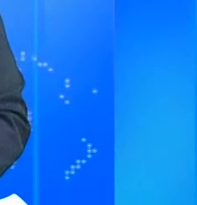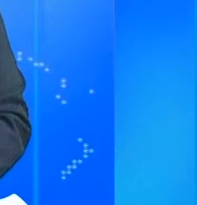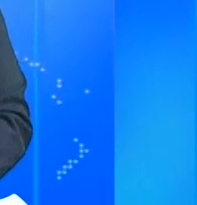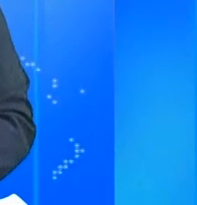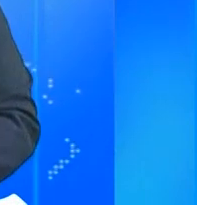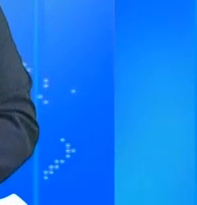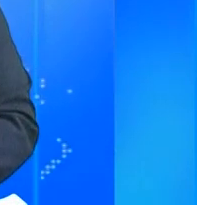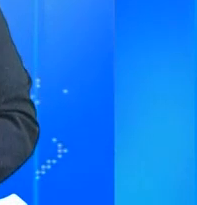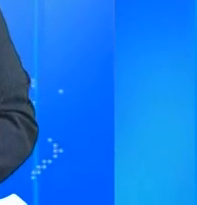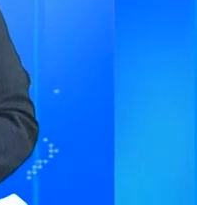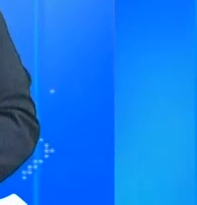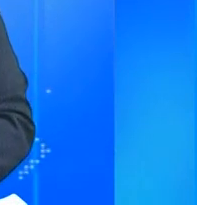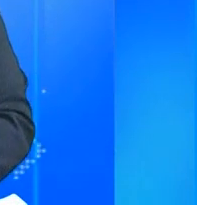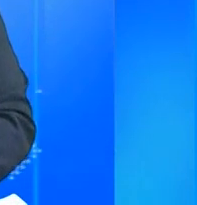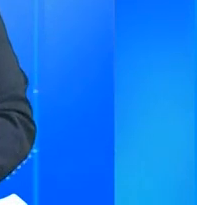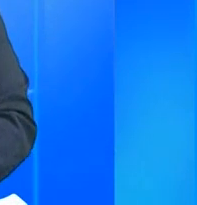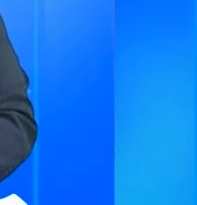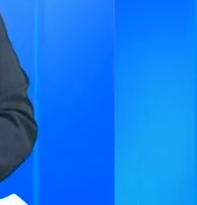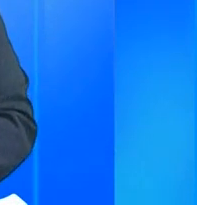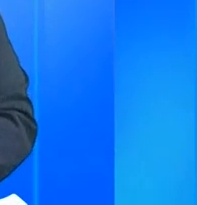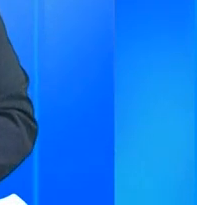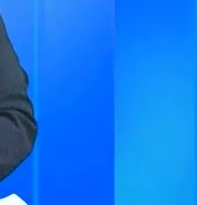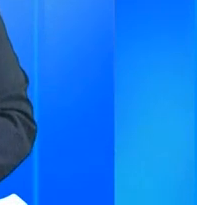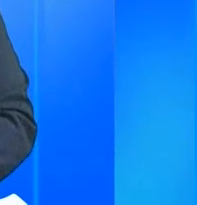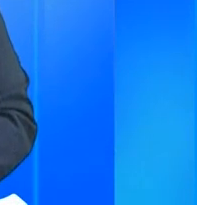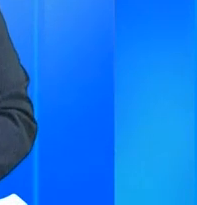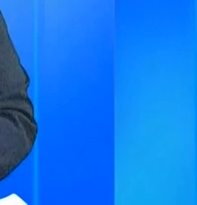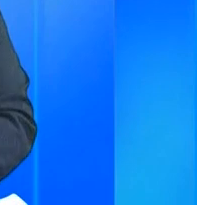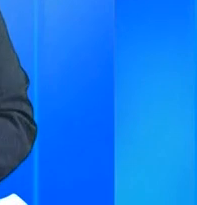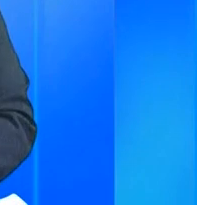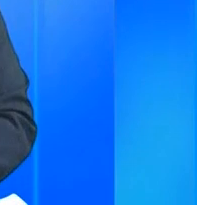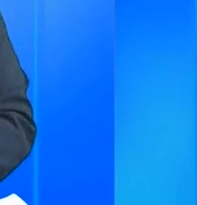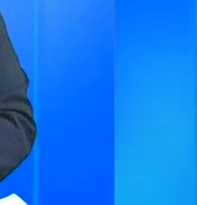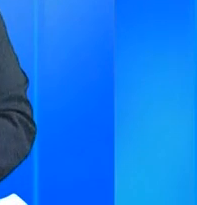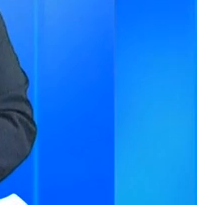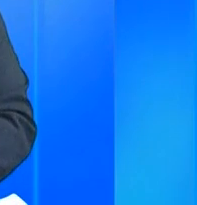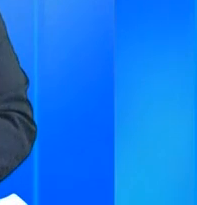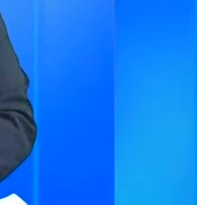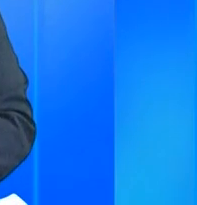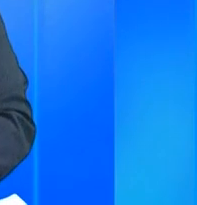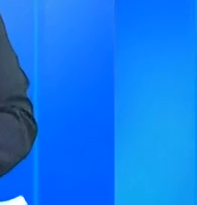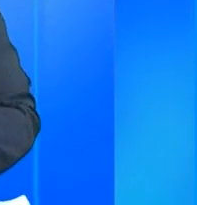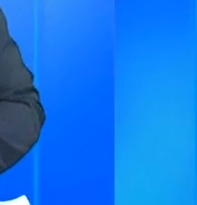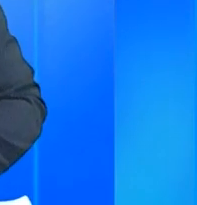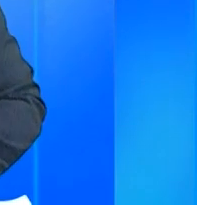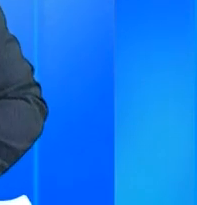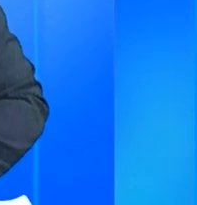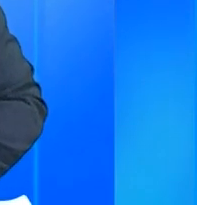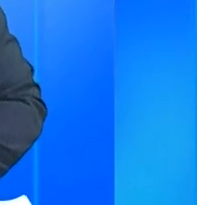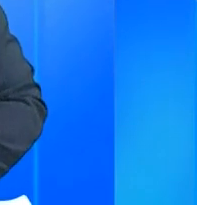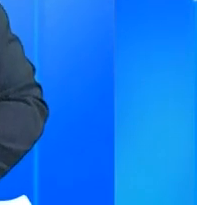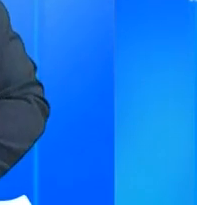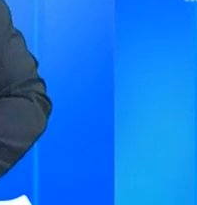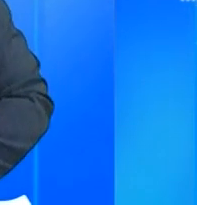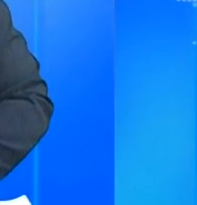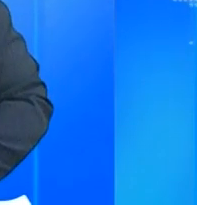Au sommaire, panique dans les écoles à Lubumbashi ce vendredi suite à une rumeur sur la vaccination contre la